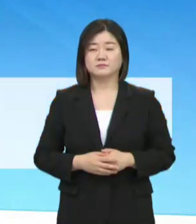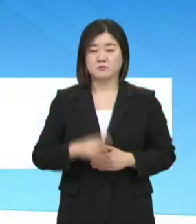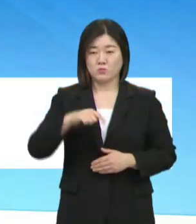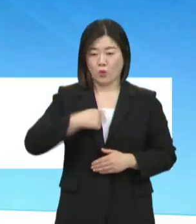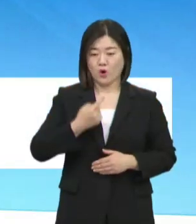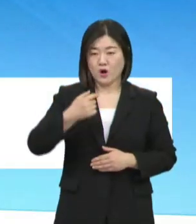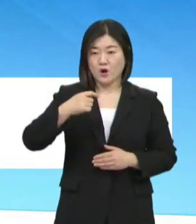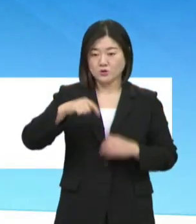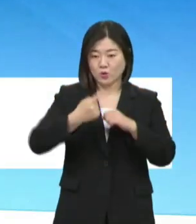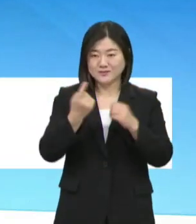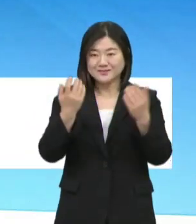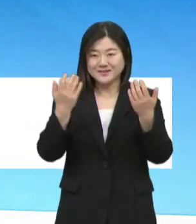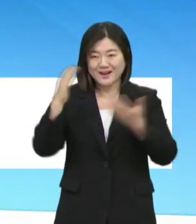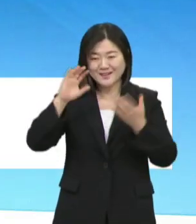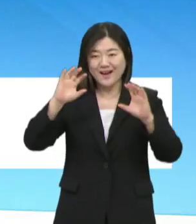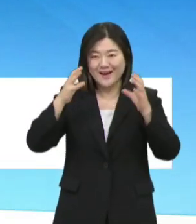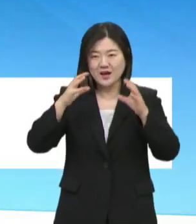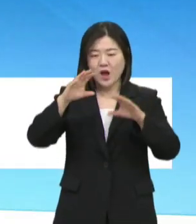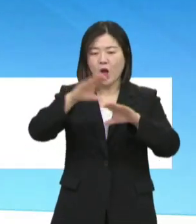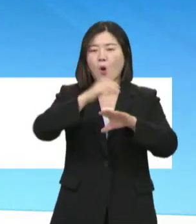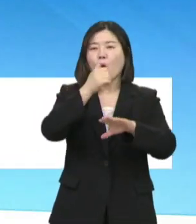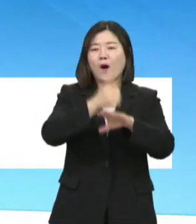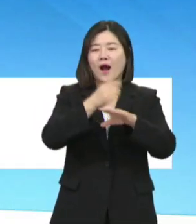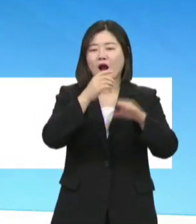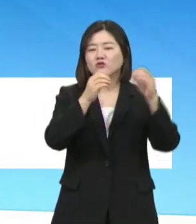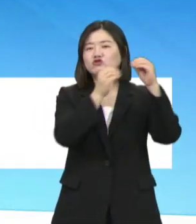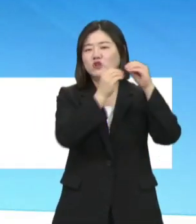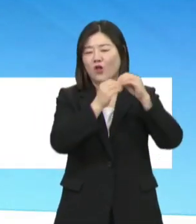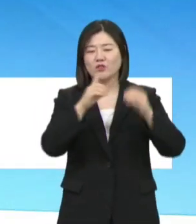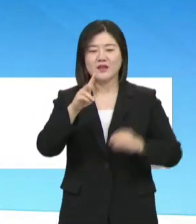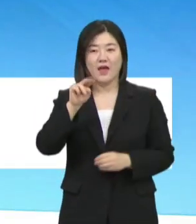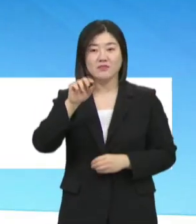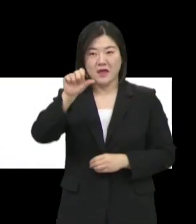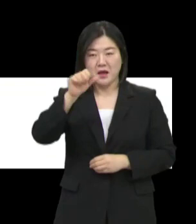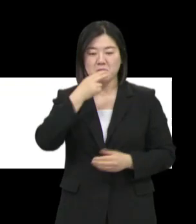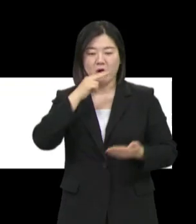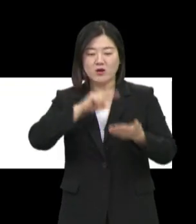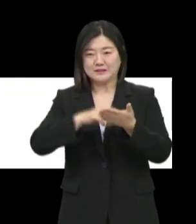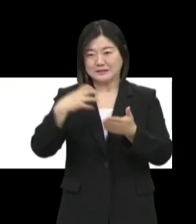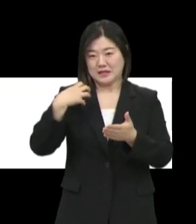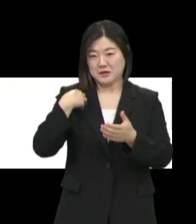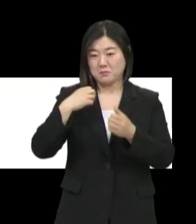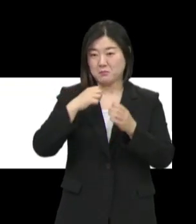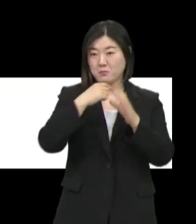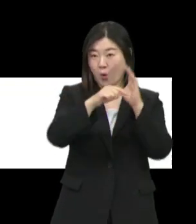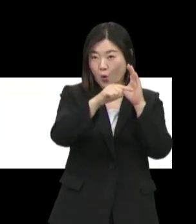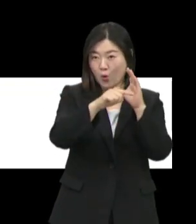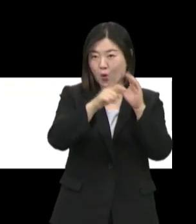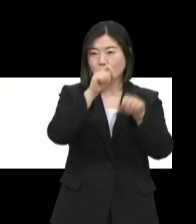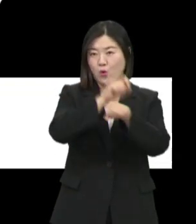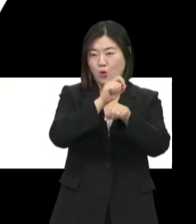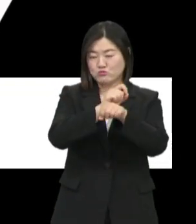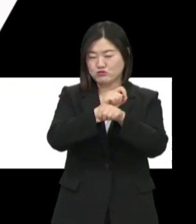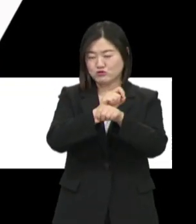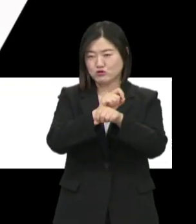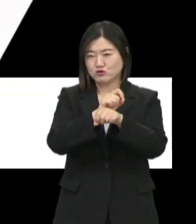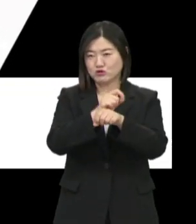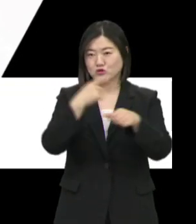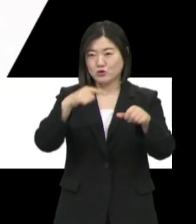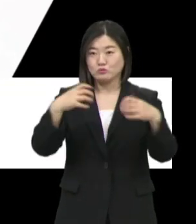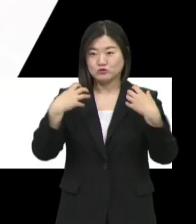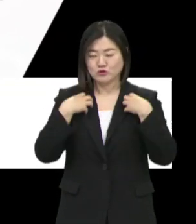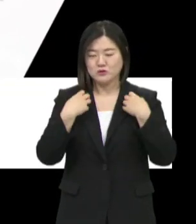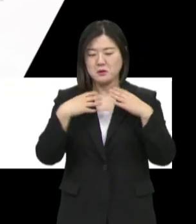자신의 초등학생 자녀가 왕의 DNA 가졌다는 내용의 편지를 담임교사에게 보낸 교육부 사무관이 정직